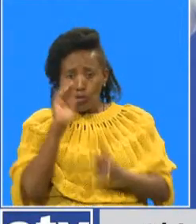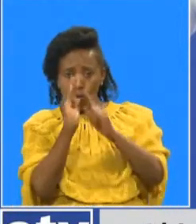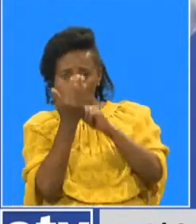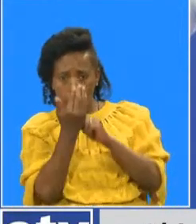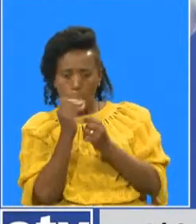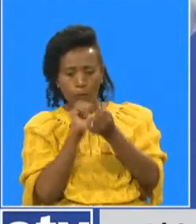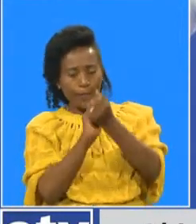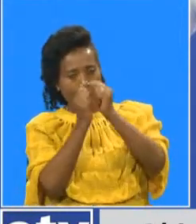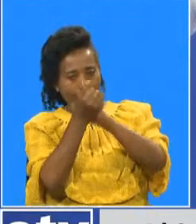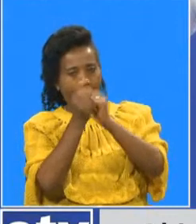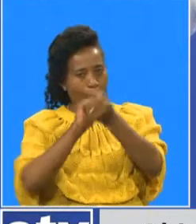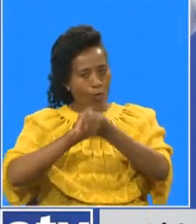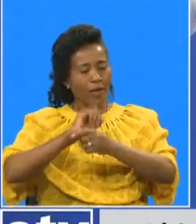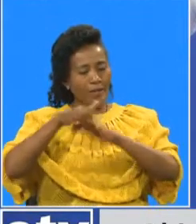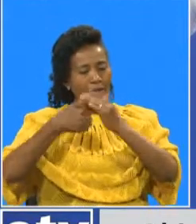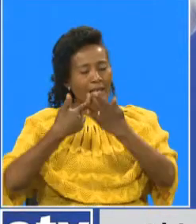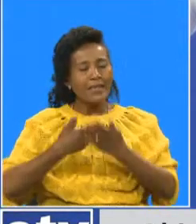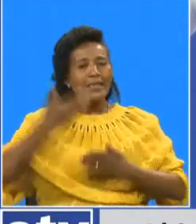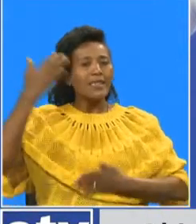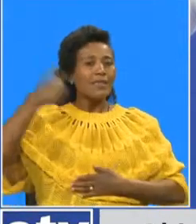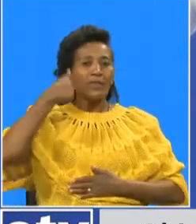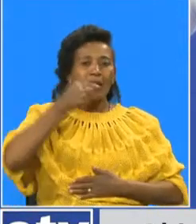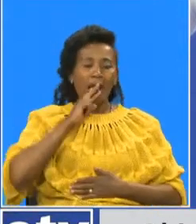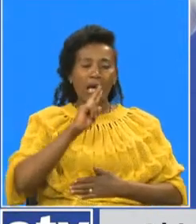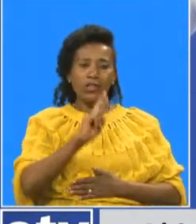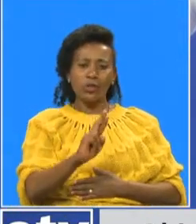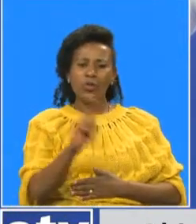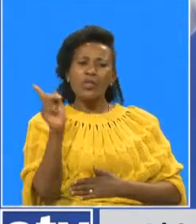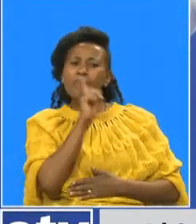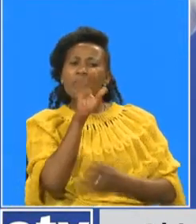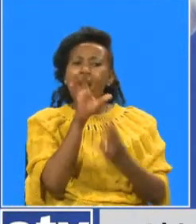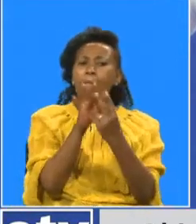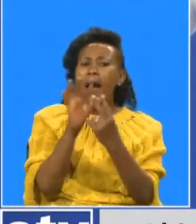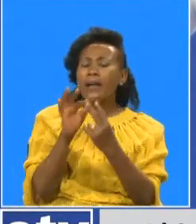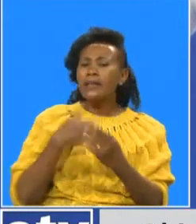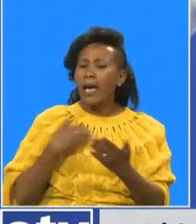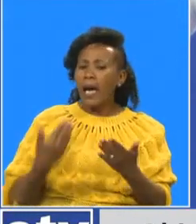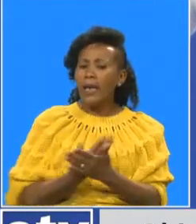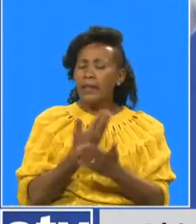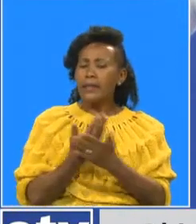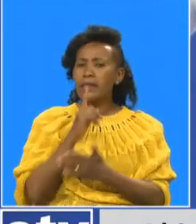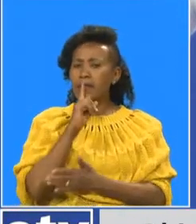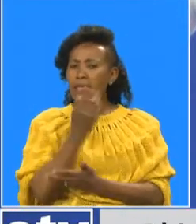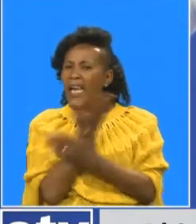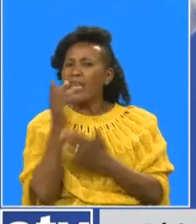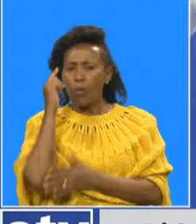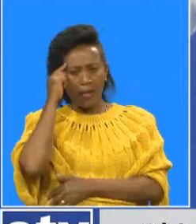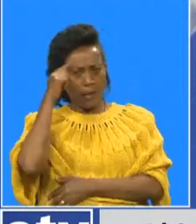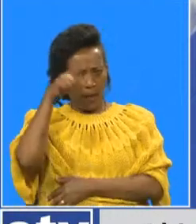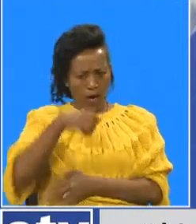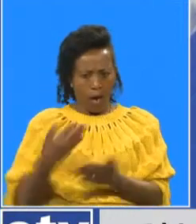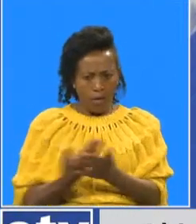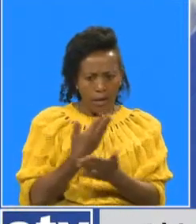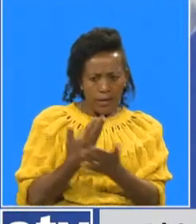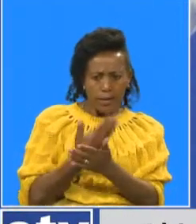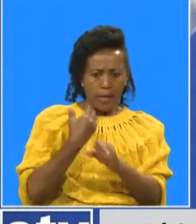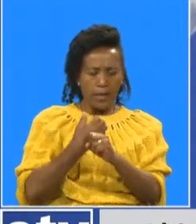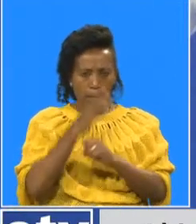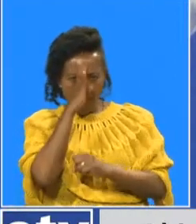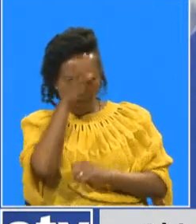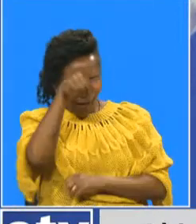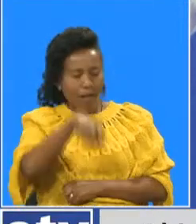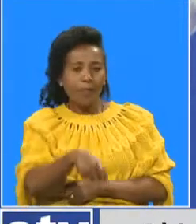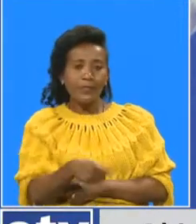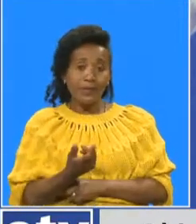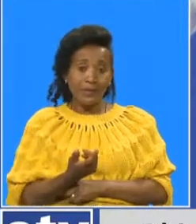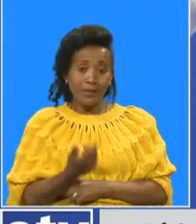ሁኔታው ተቀያይረዋል። ስለዚህ ቅድም እንዳልናቸው ምን አማራጭ አዳዲስ ነገሮች ነው ማሰብ ያለብህ፣ አዳዲስ አሰራሮች መፍጠር